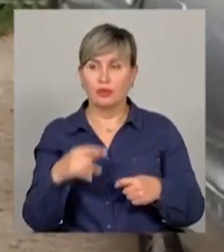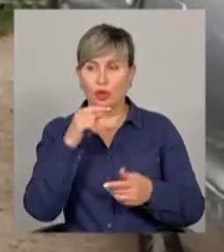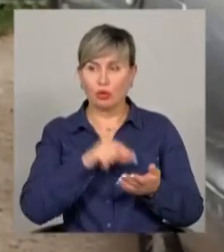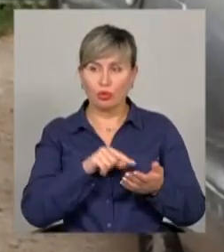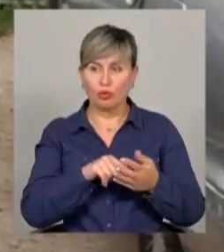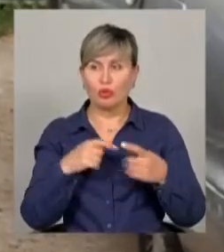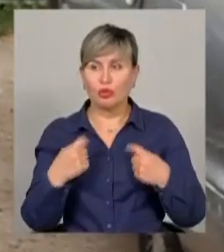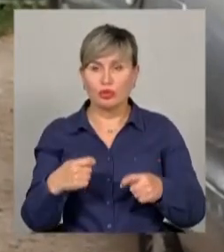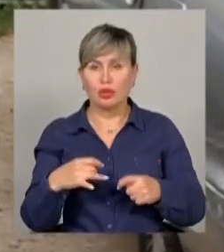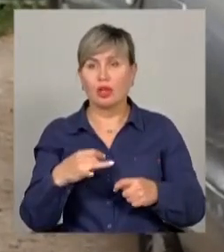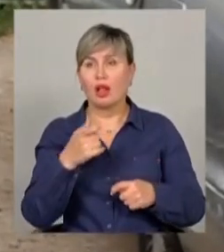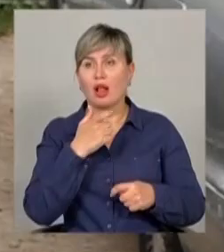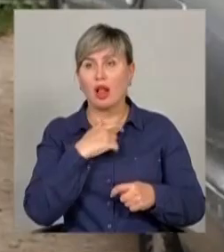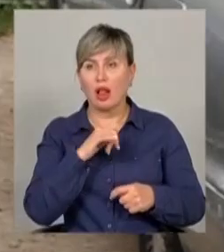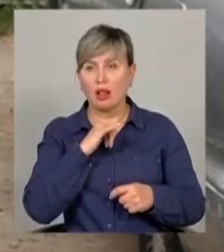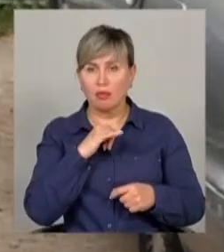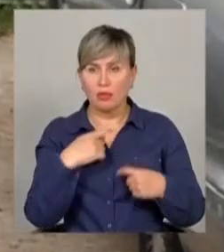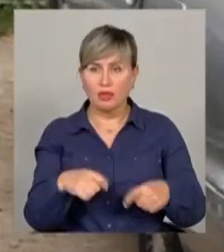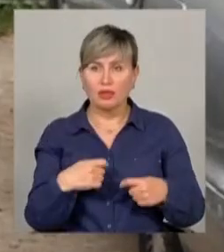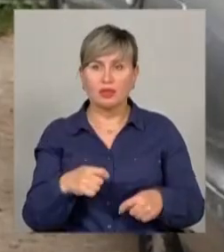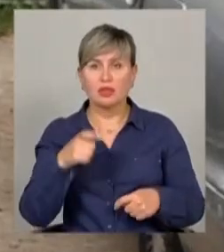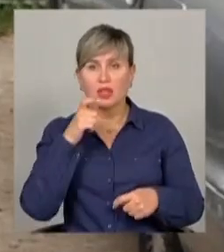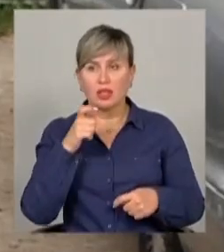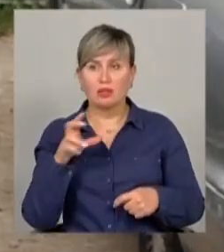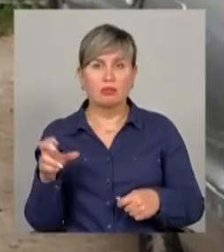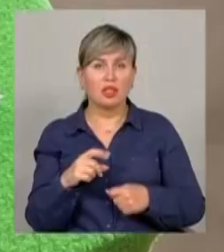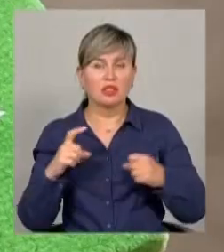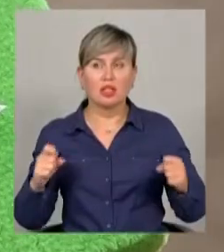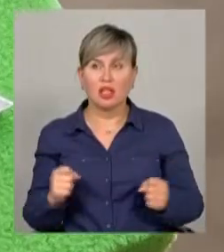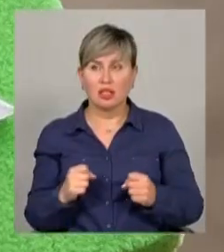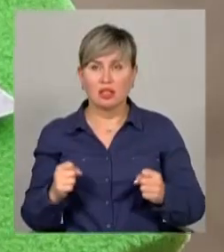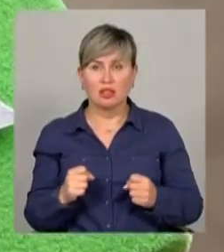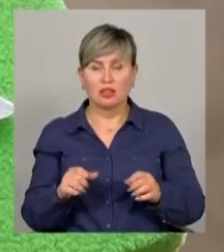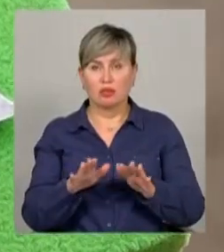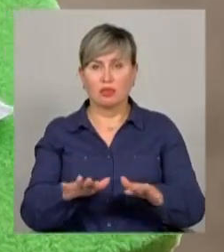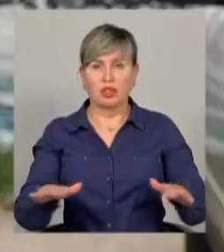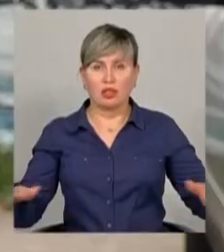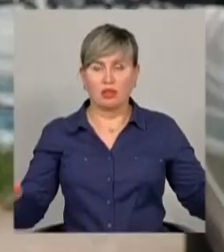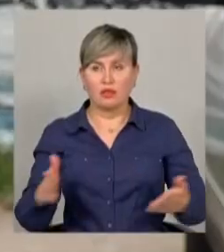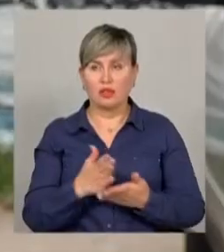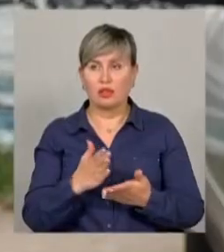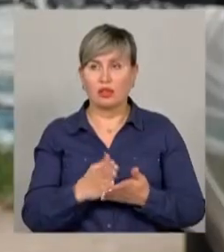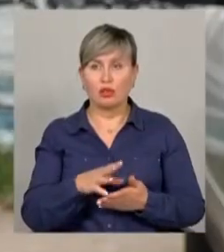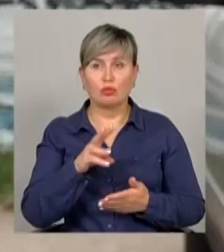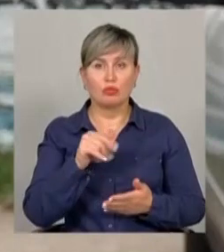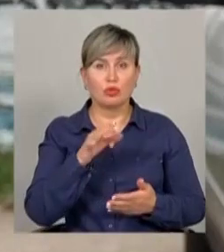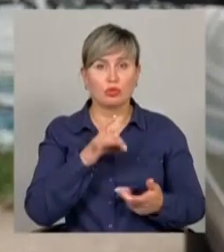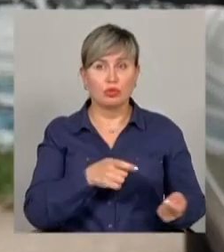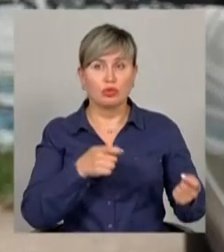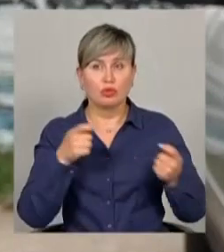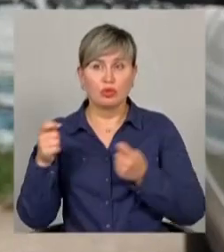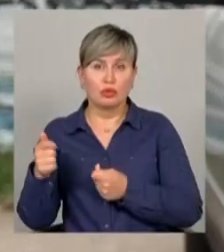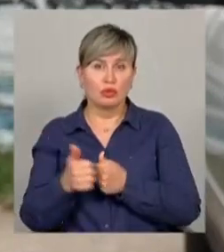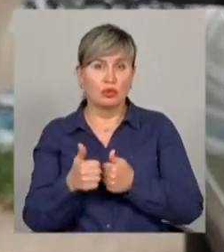торгуют, и колбасы, и яйца, все это без холодильников, к сожалению, на прилавках находится. Мусор вывозится на